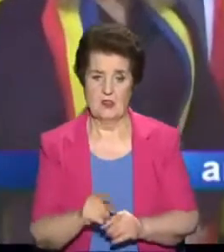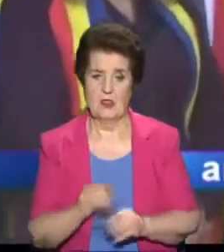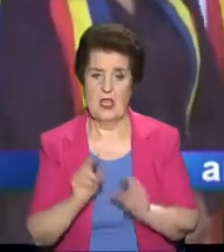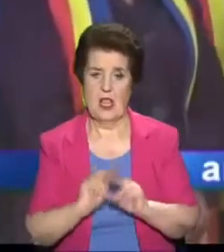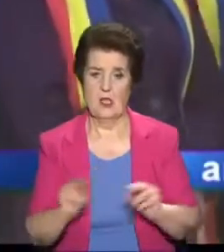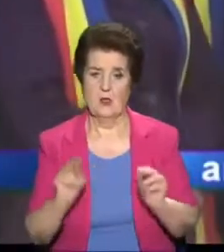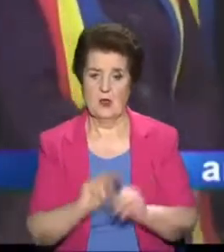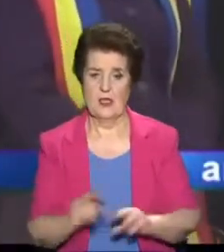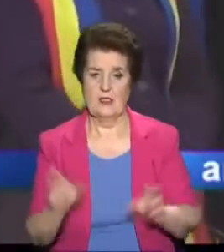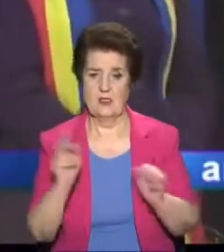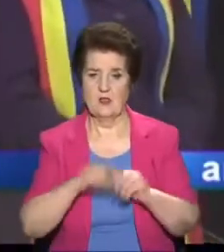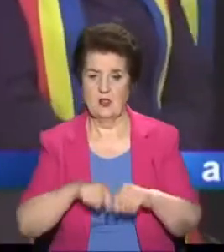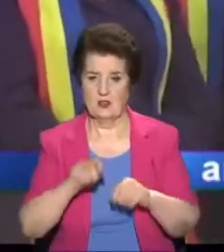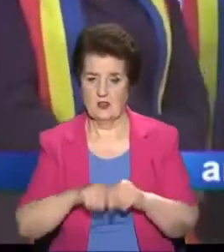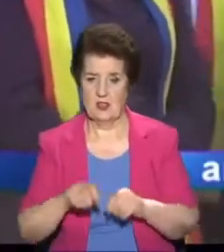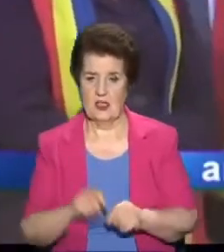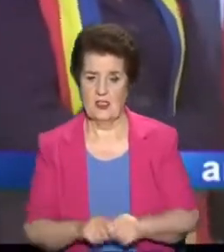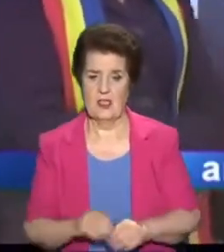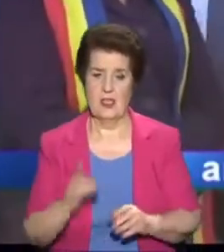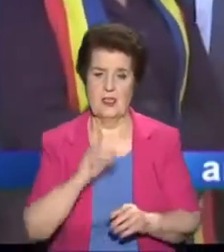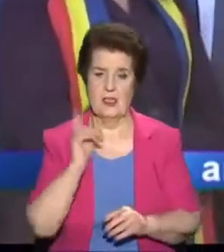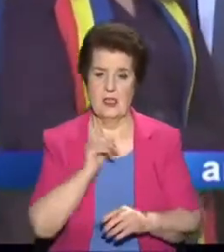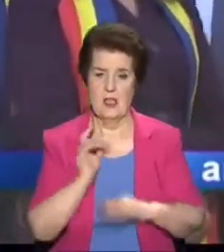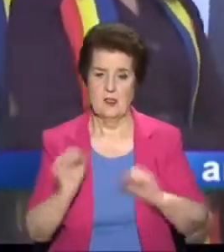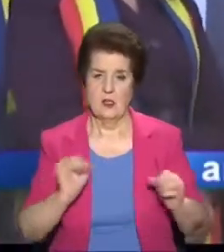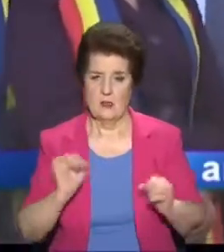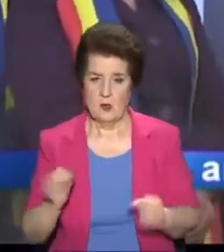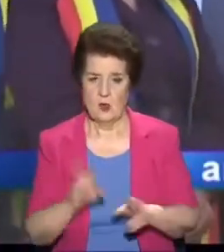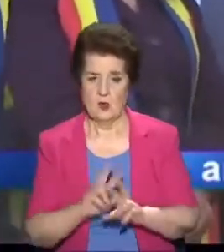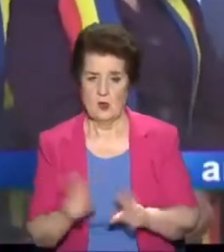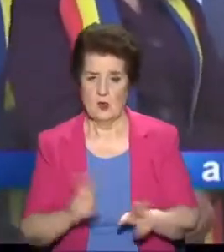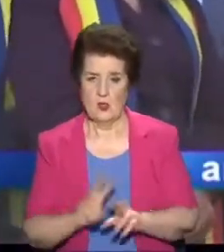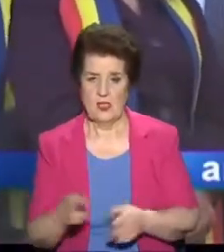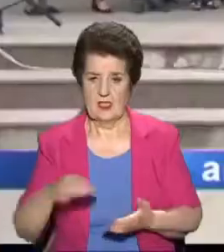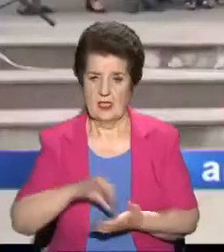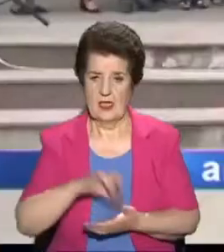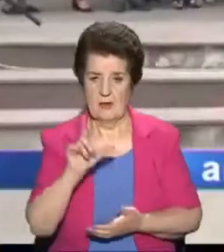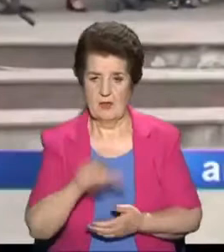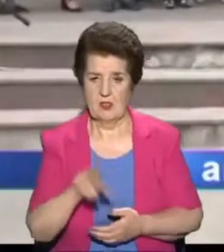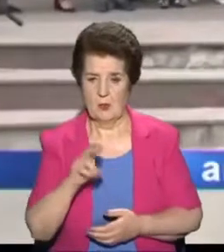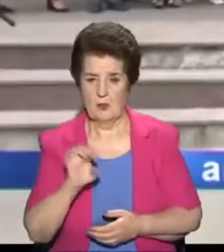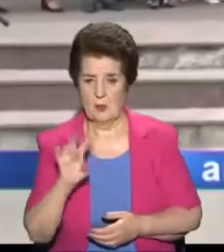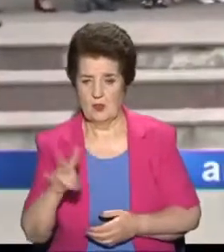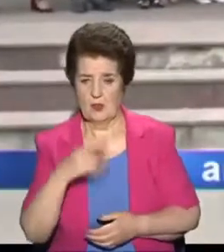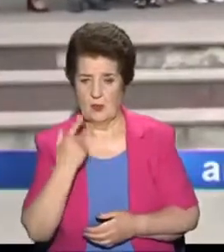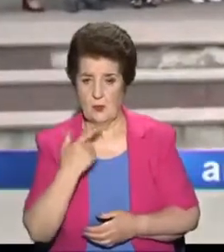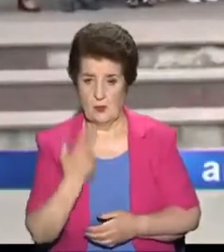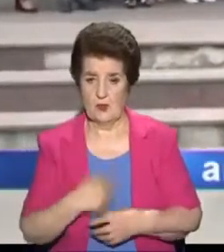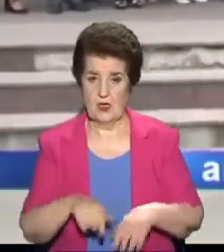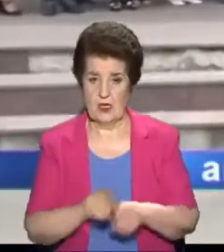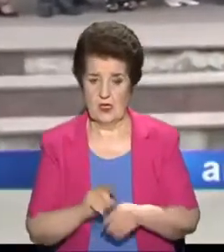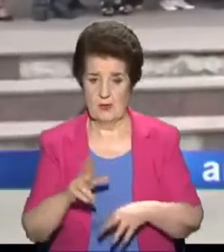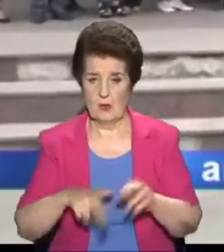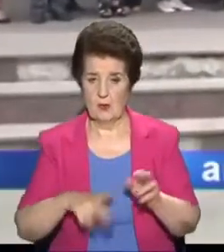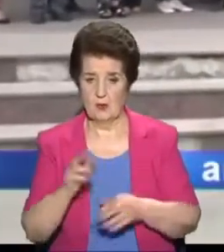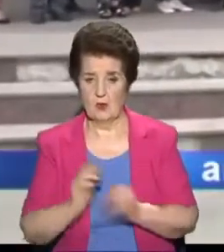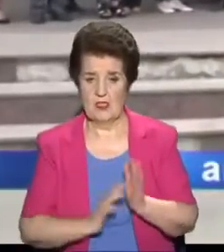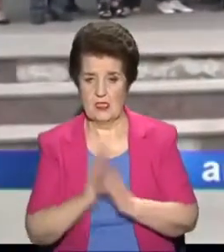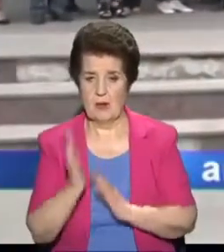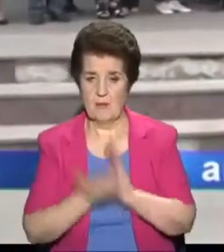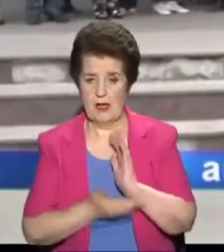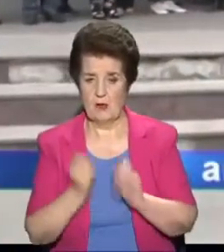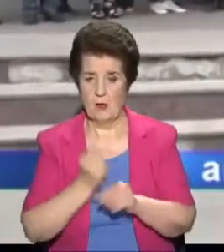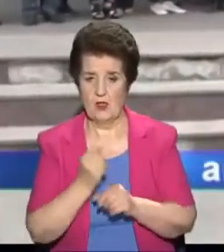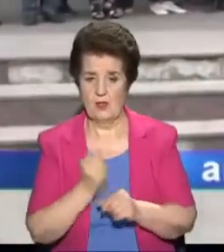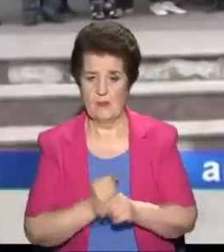educației Cercetării Cultură a Tineretului și Sportului totodată reprezentanții pun susțin că vor insista pe construcție a parcurilor de